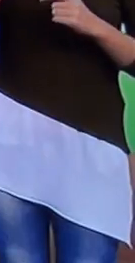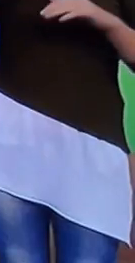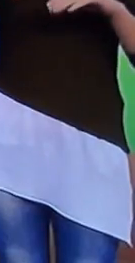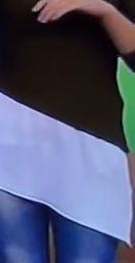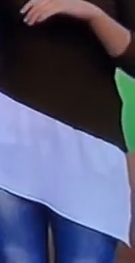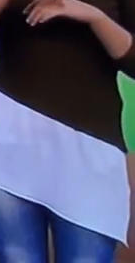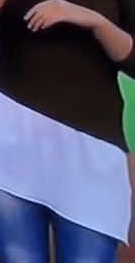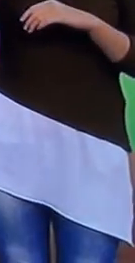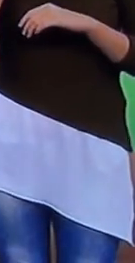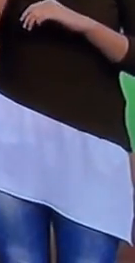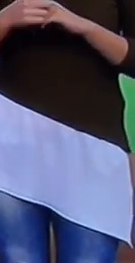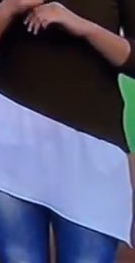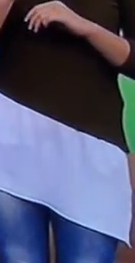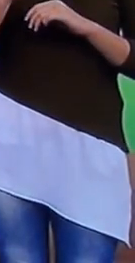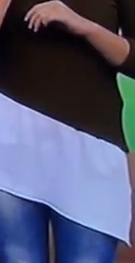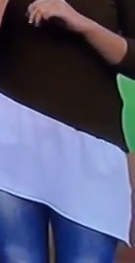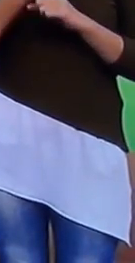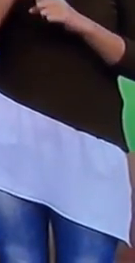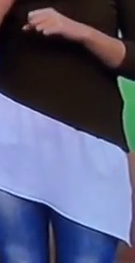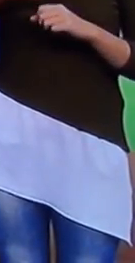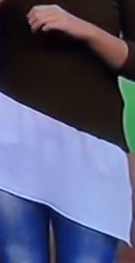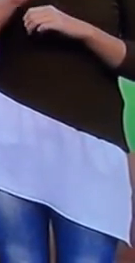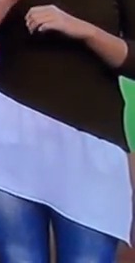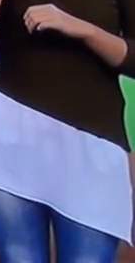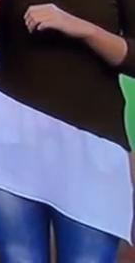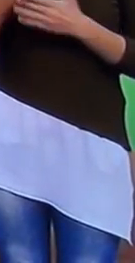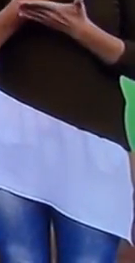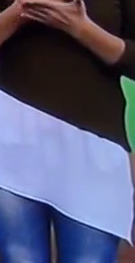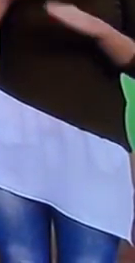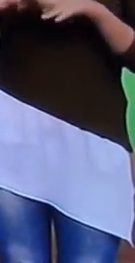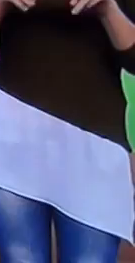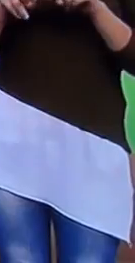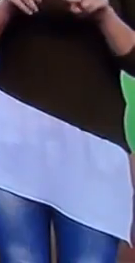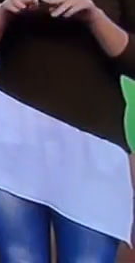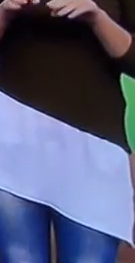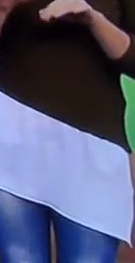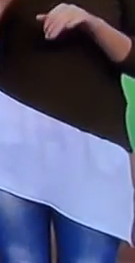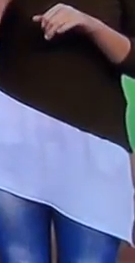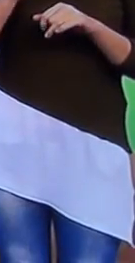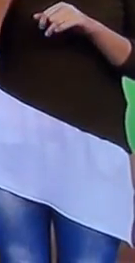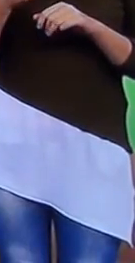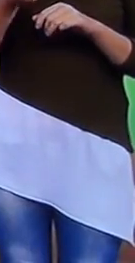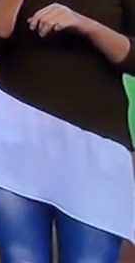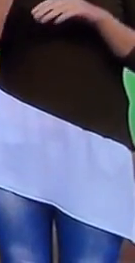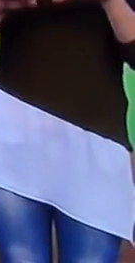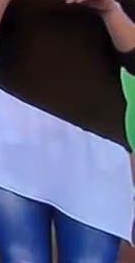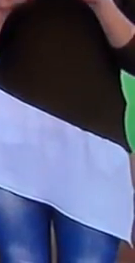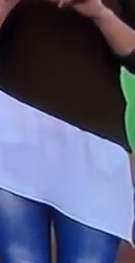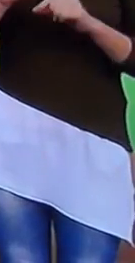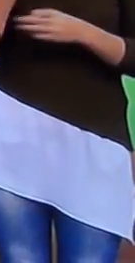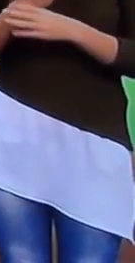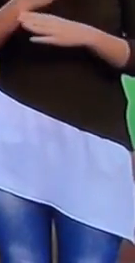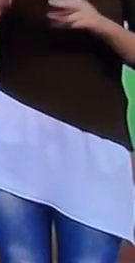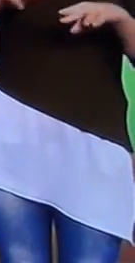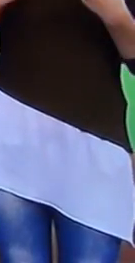Először szálljunk villamosra. Ármin igazi városi gyerekként minden nap használja a tömegközlekedést. Budapesten van miből válogatni, de